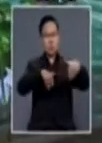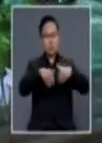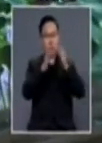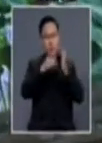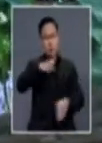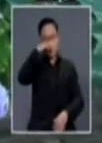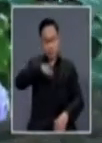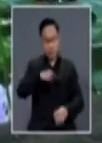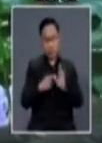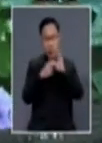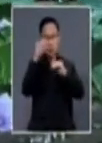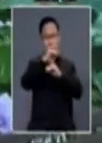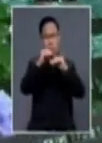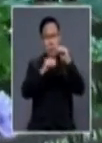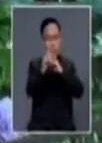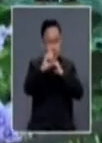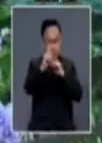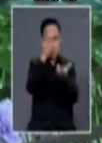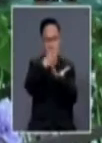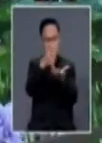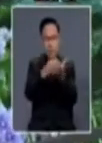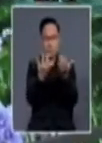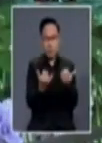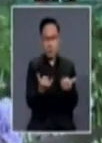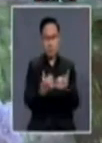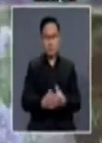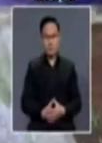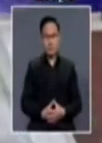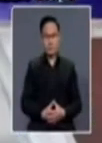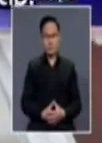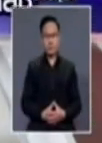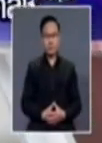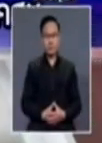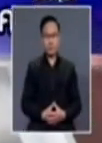ยโครงการที่ผ่านมามีอะไรบ้างติดตามพร้อมกันจากรายงานครับ